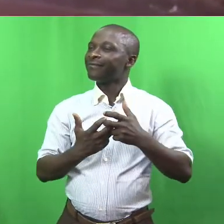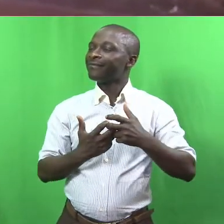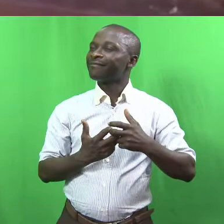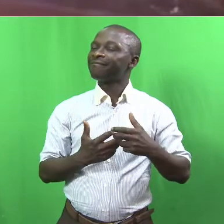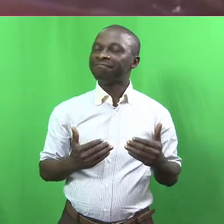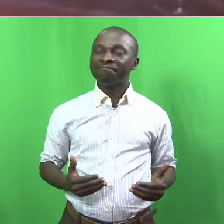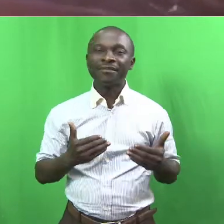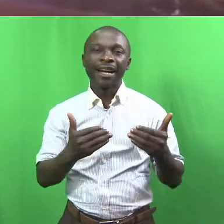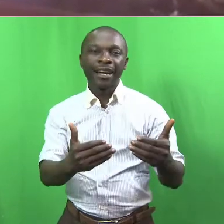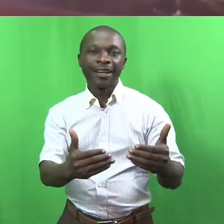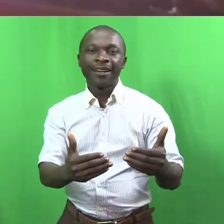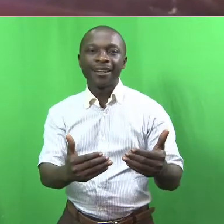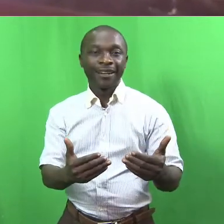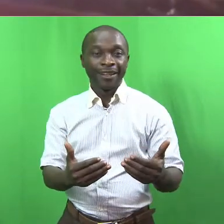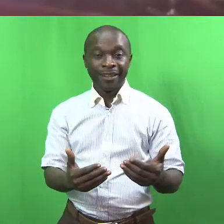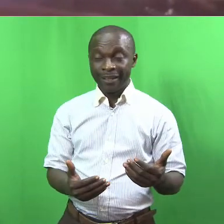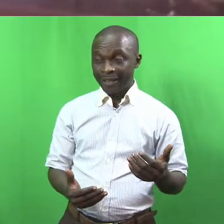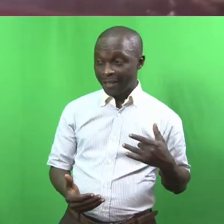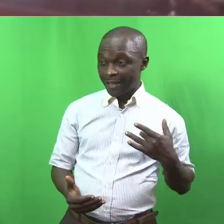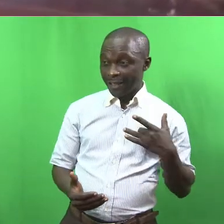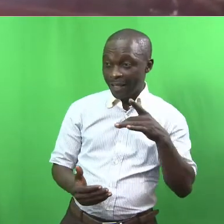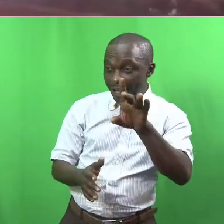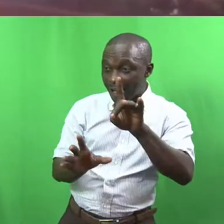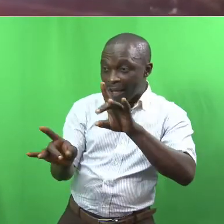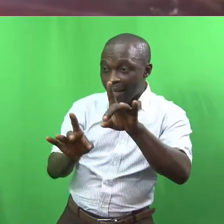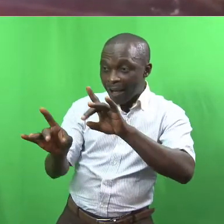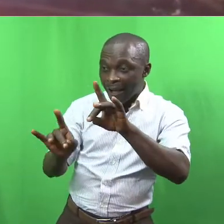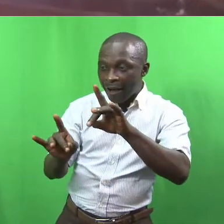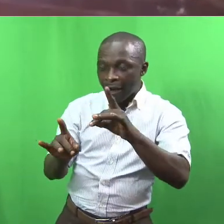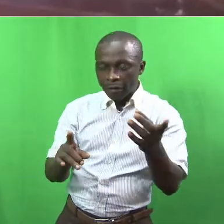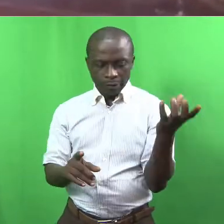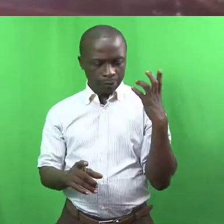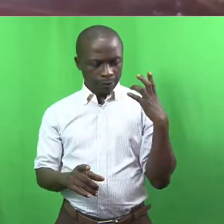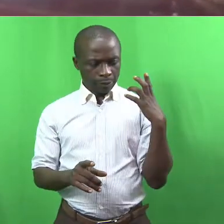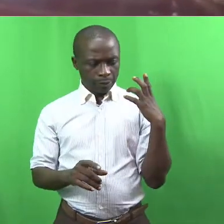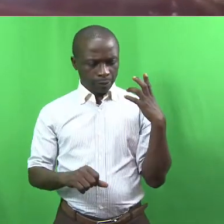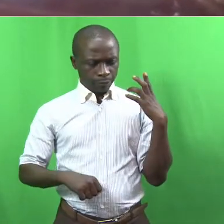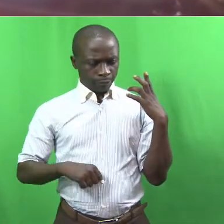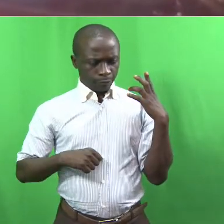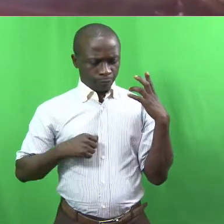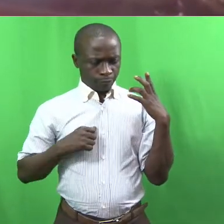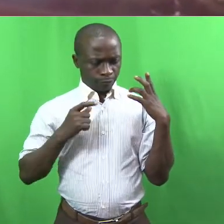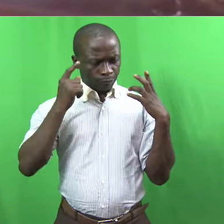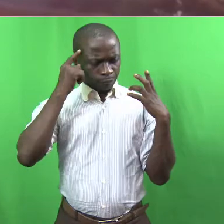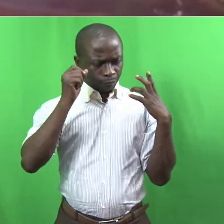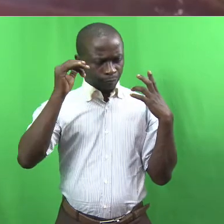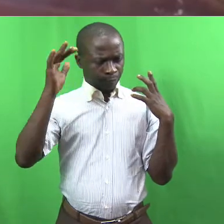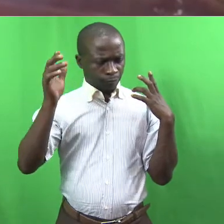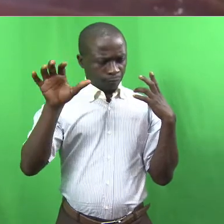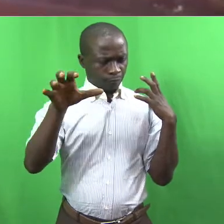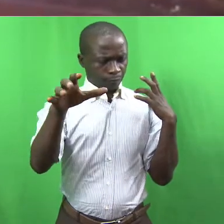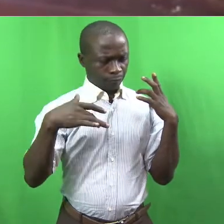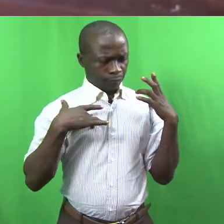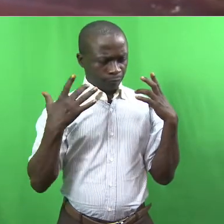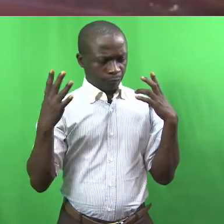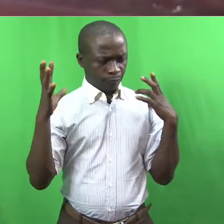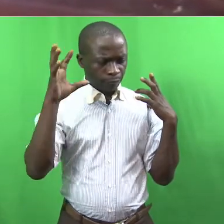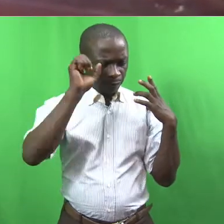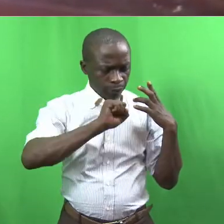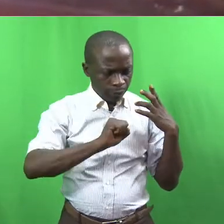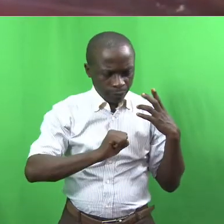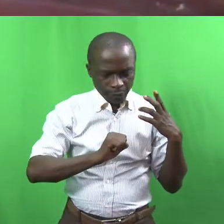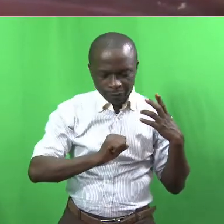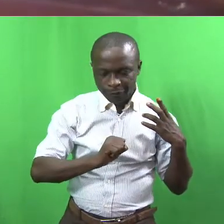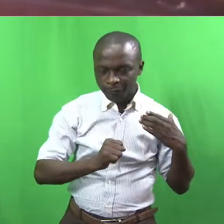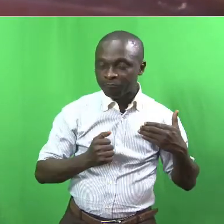que quiconque de connaître quels sont leurs besoins, quelles sont leurs attentes. Et une fois en leur